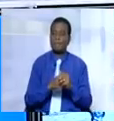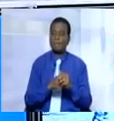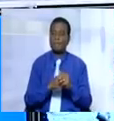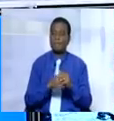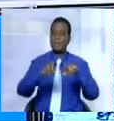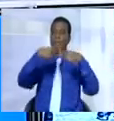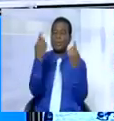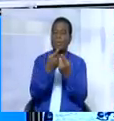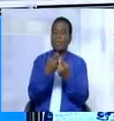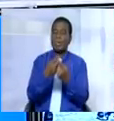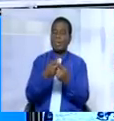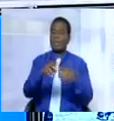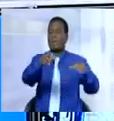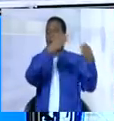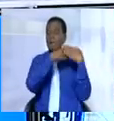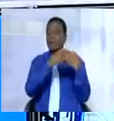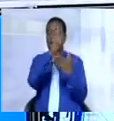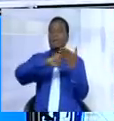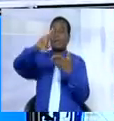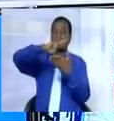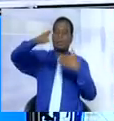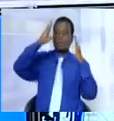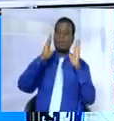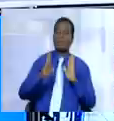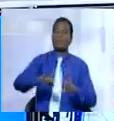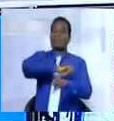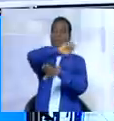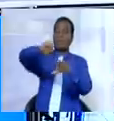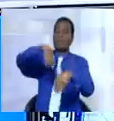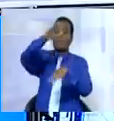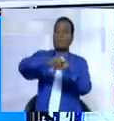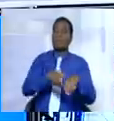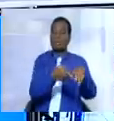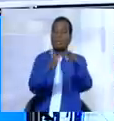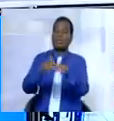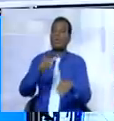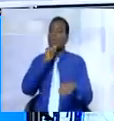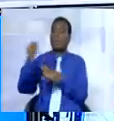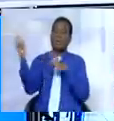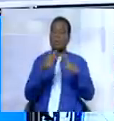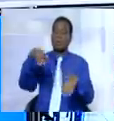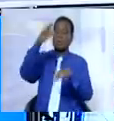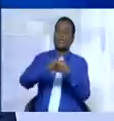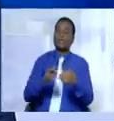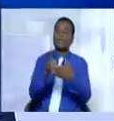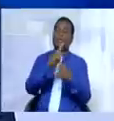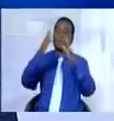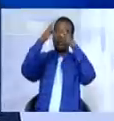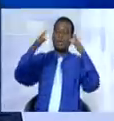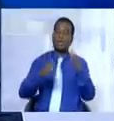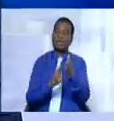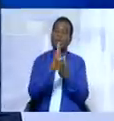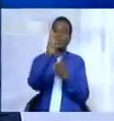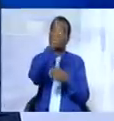Le groupe des leaders universitaires s'engage sur la voie de la non-violence sur les campus pour une meilleure